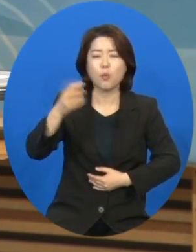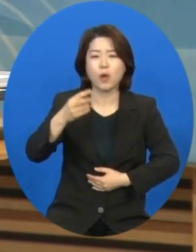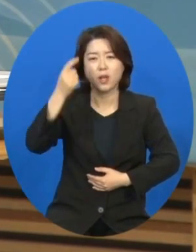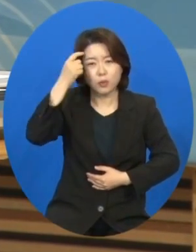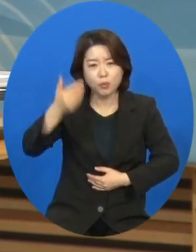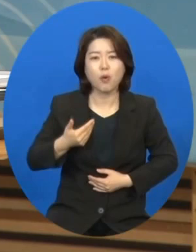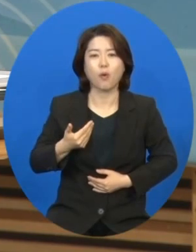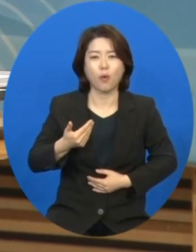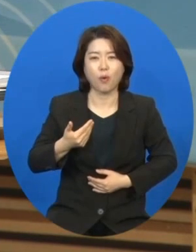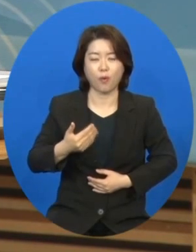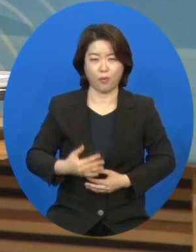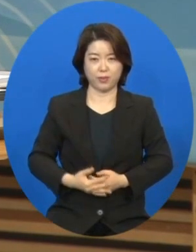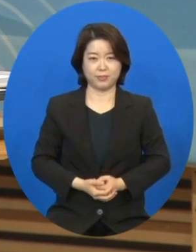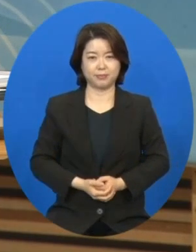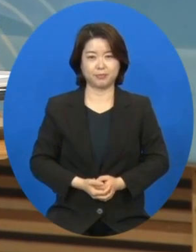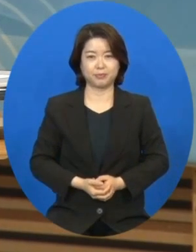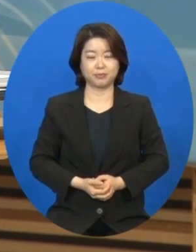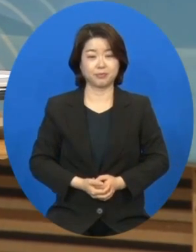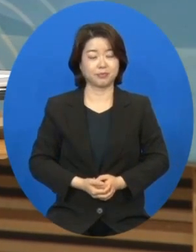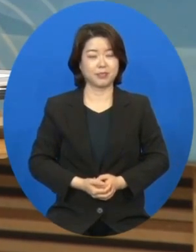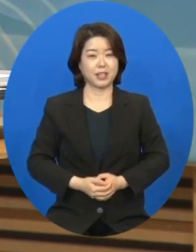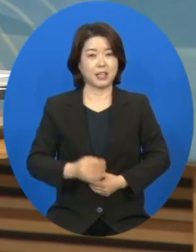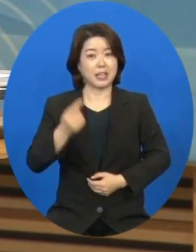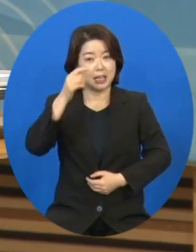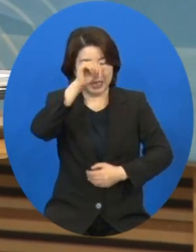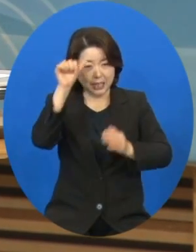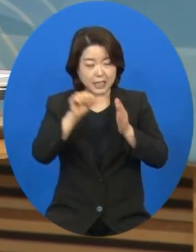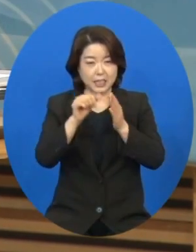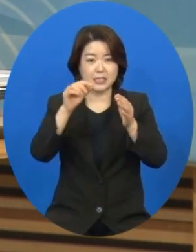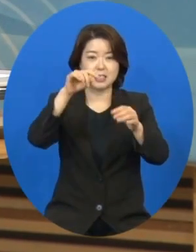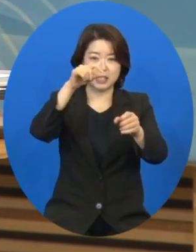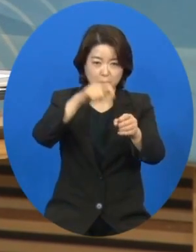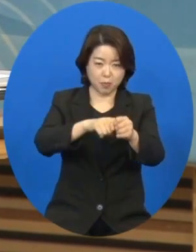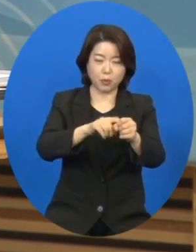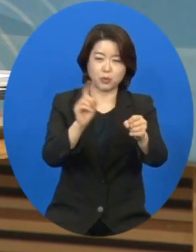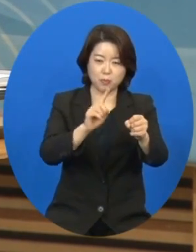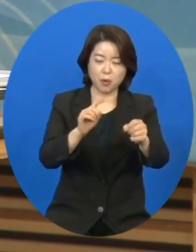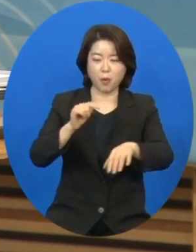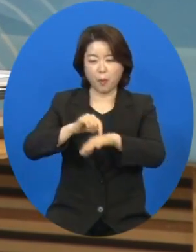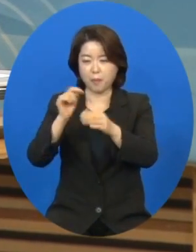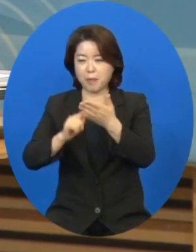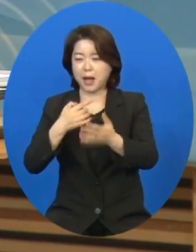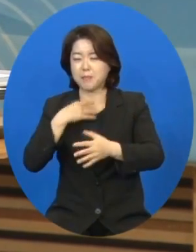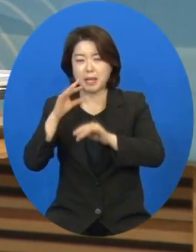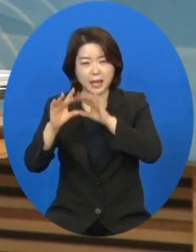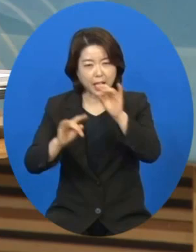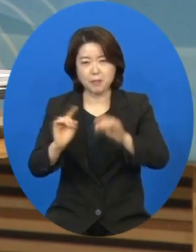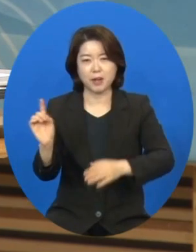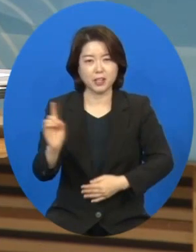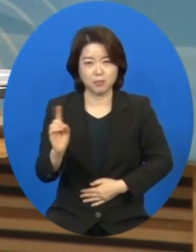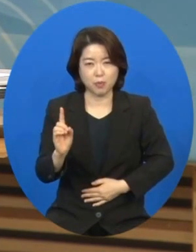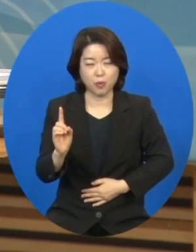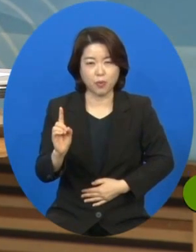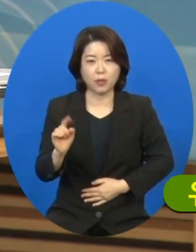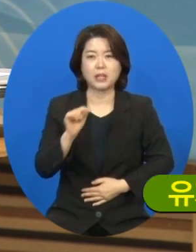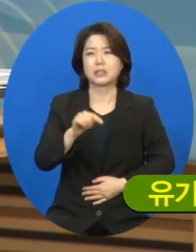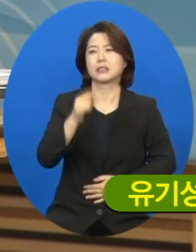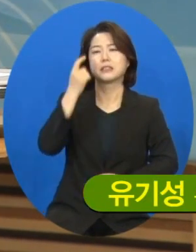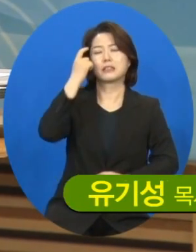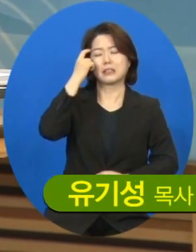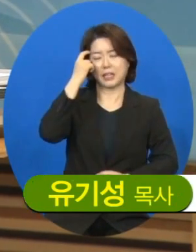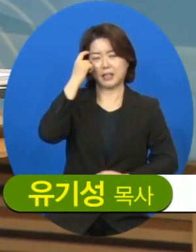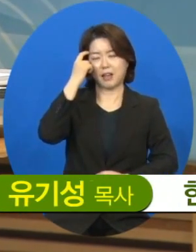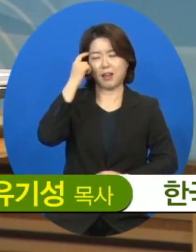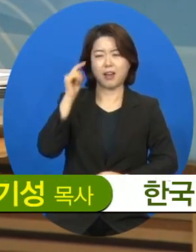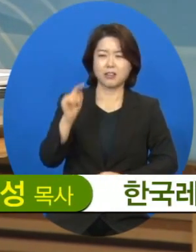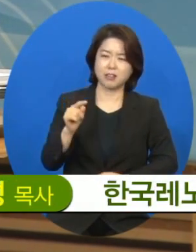거야? 인생의 목적이 뭔지, 마음의 갈망이 뭔지 그런 생각하는 것을 골치